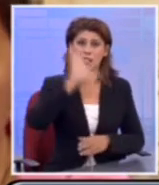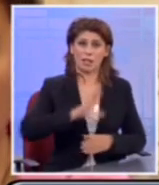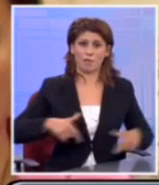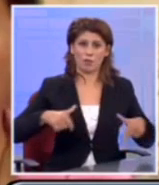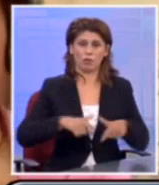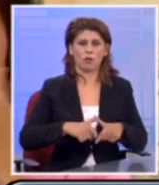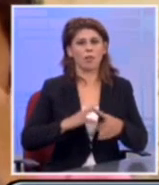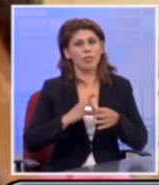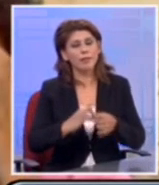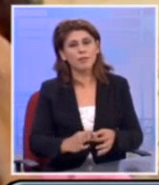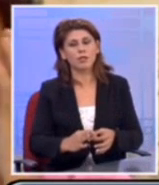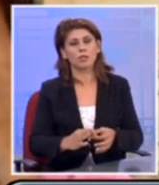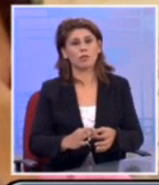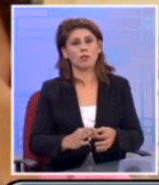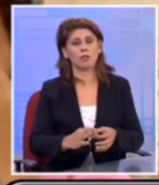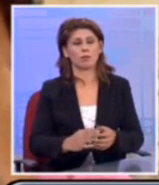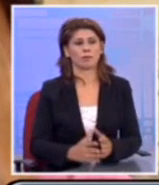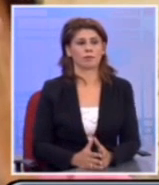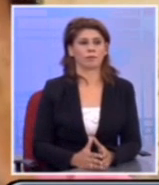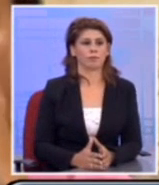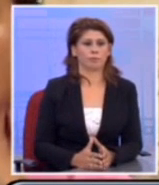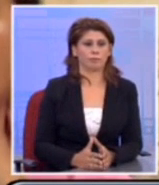θα συνεχιστούν. Ενώ